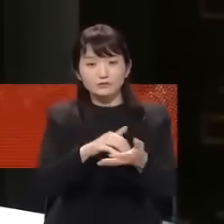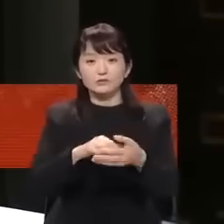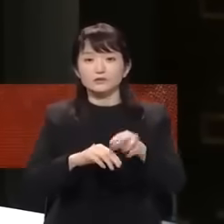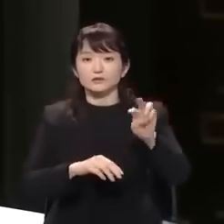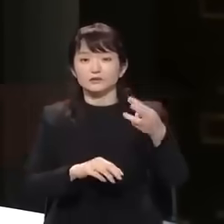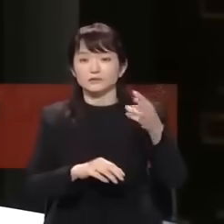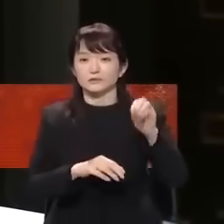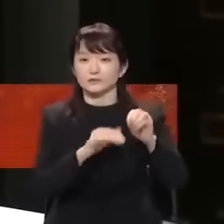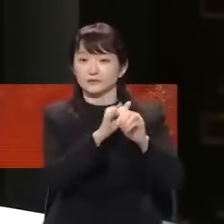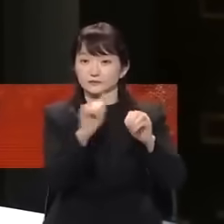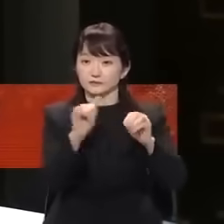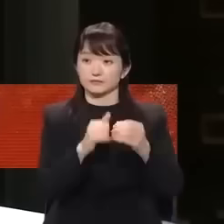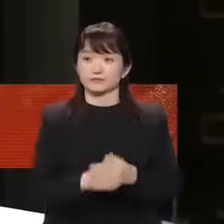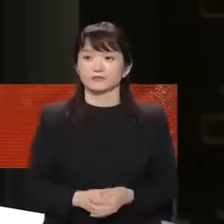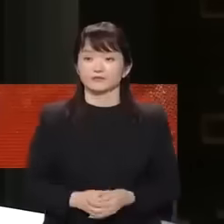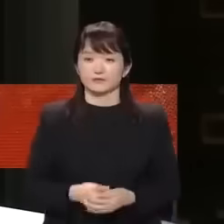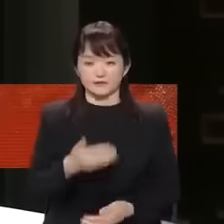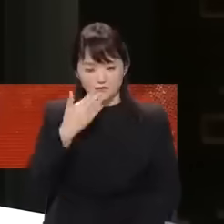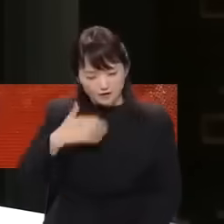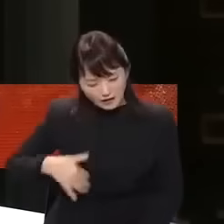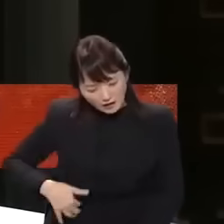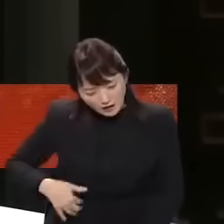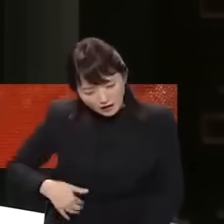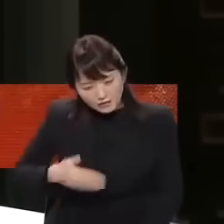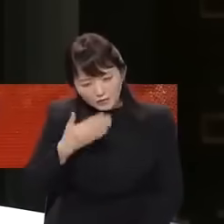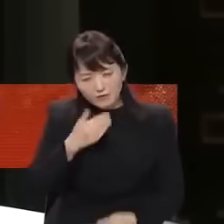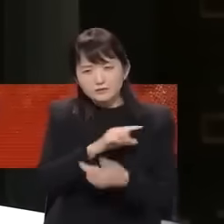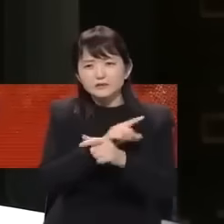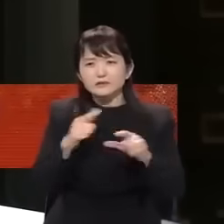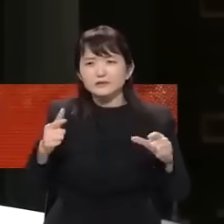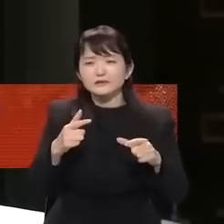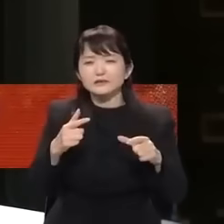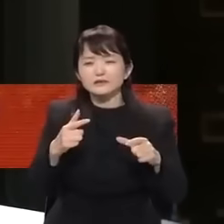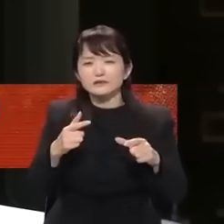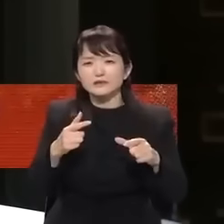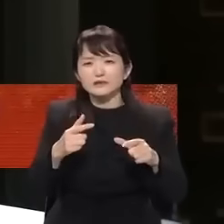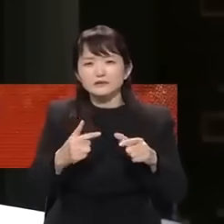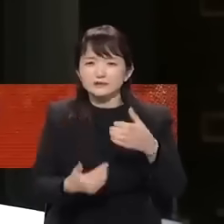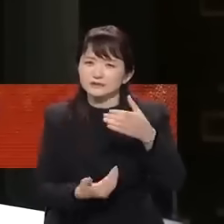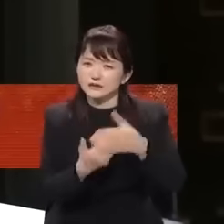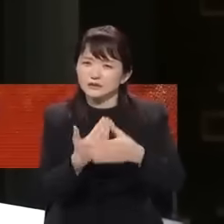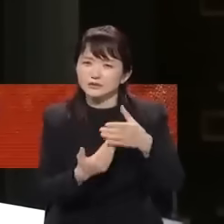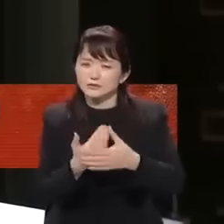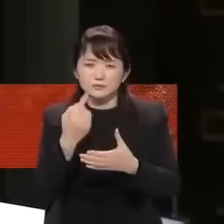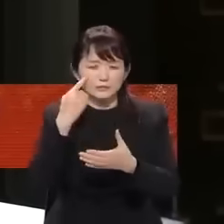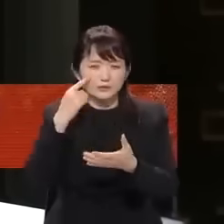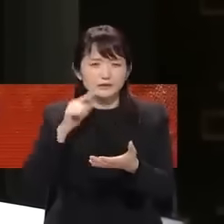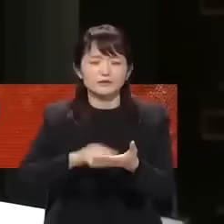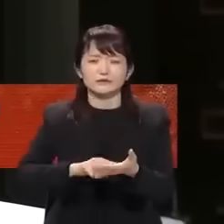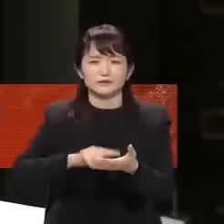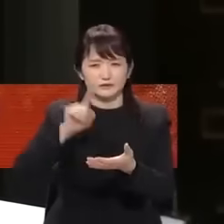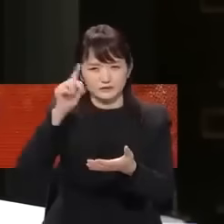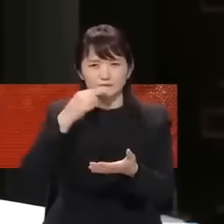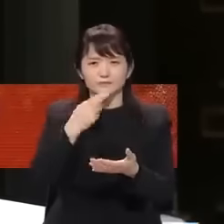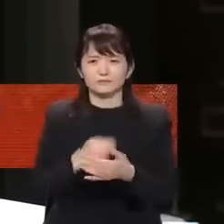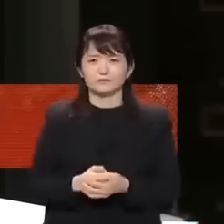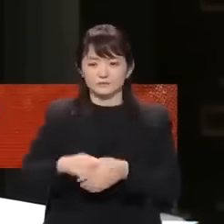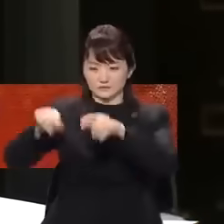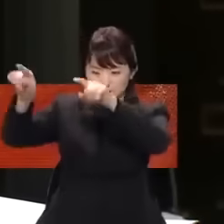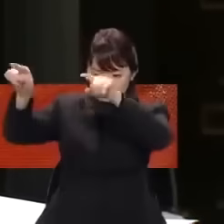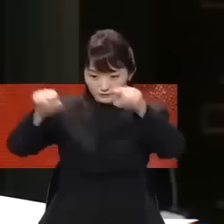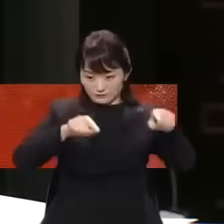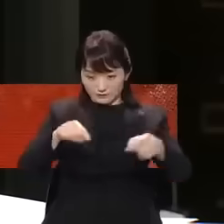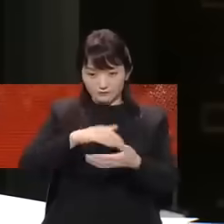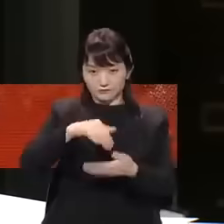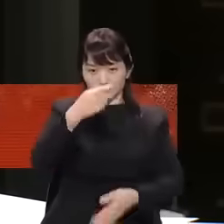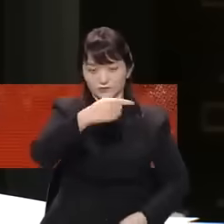하는데 식중 독특 먹거리 안전 사고 한 건도 없었대요 어 전국 1500개 전통